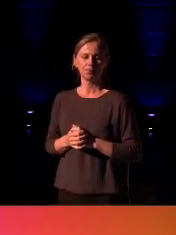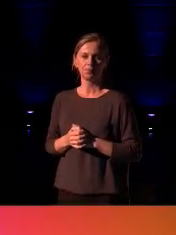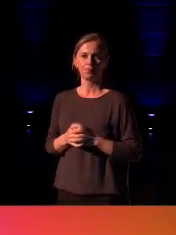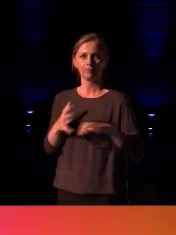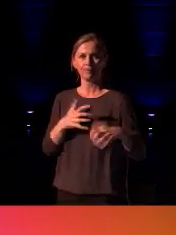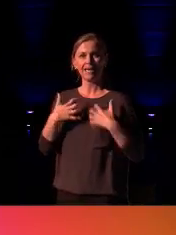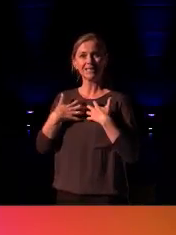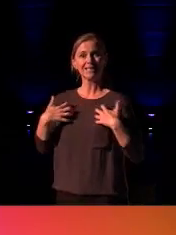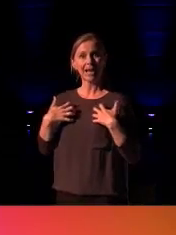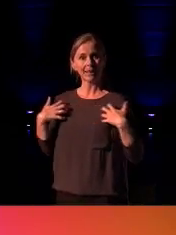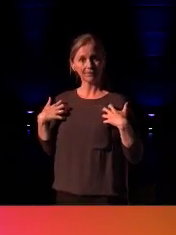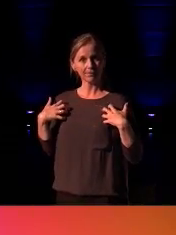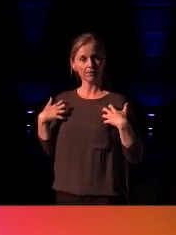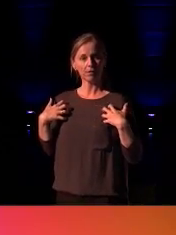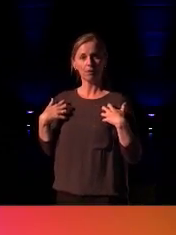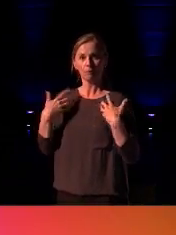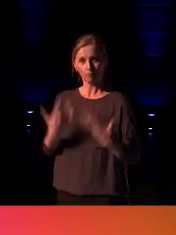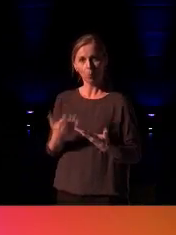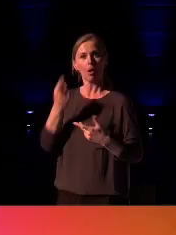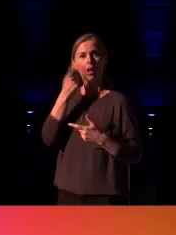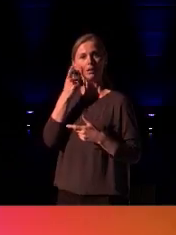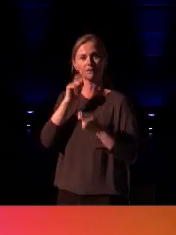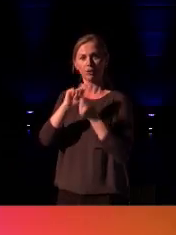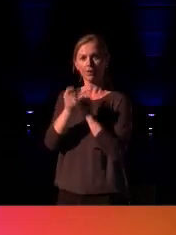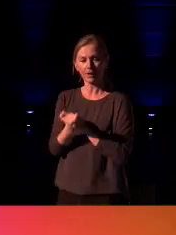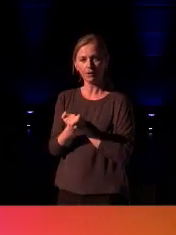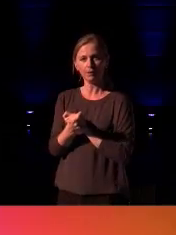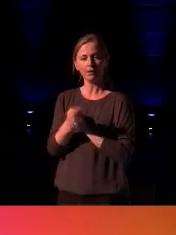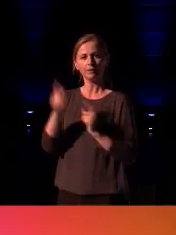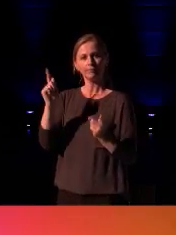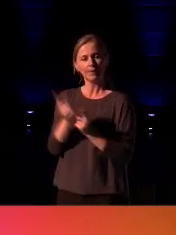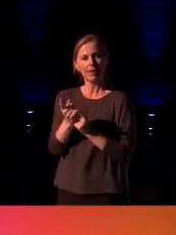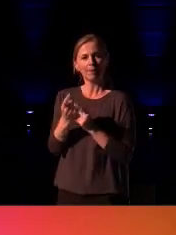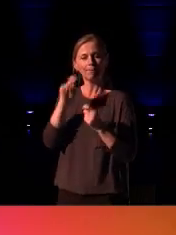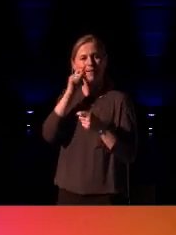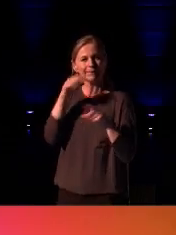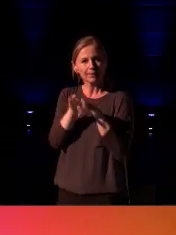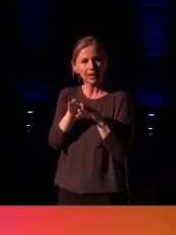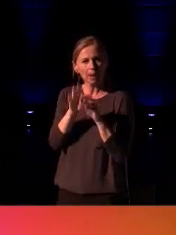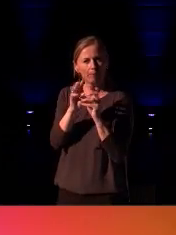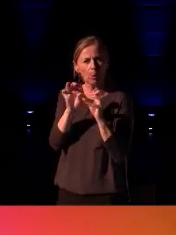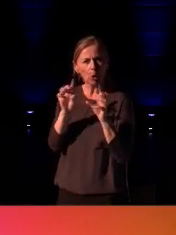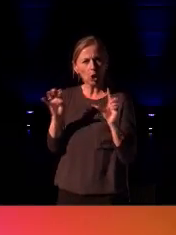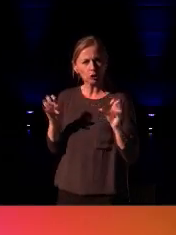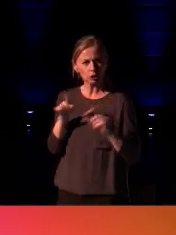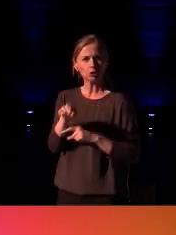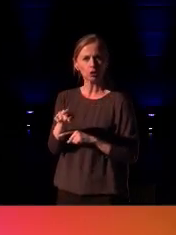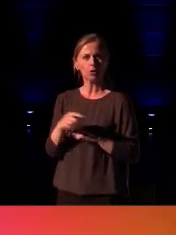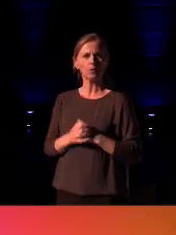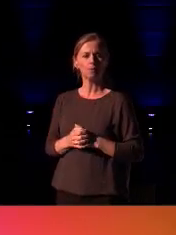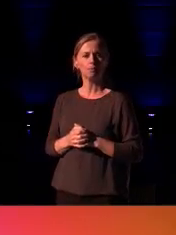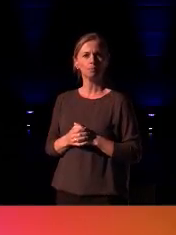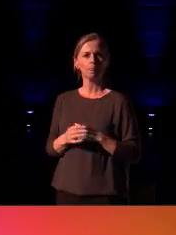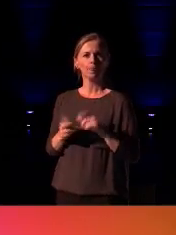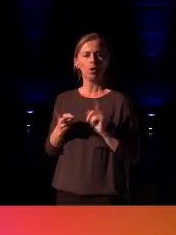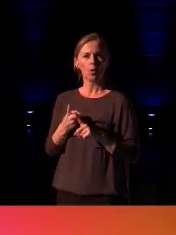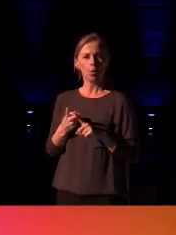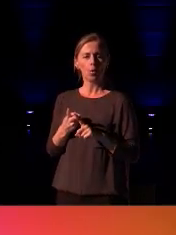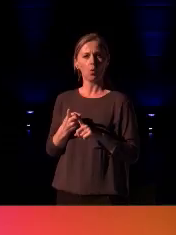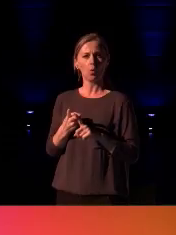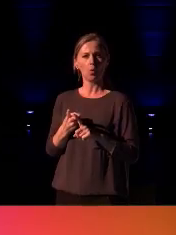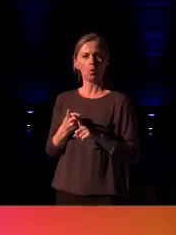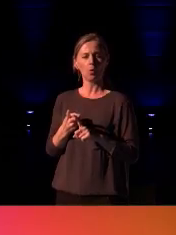Og skjelettet. Det får også aldersforandringer, det får redusert bentetthet, blir porøst, og det